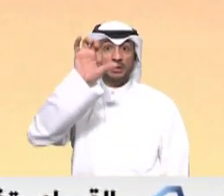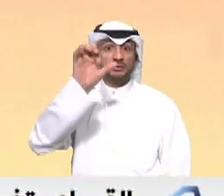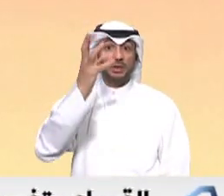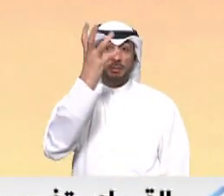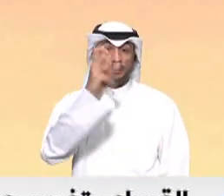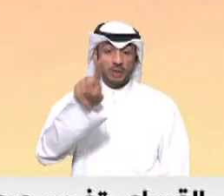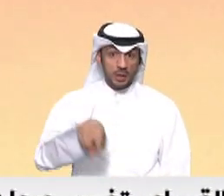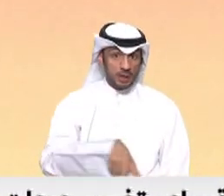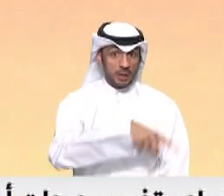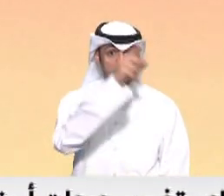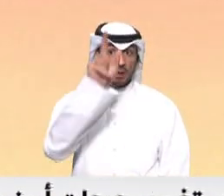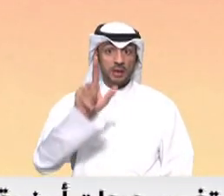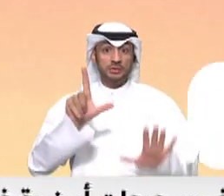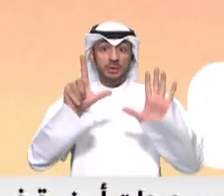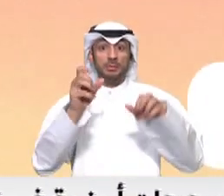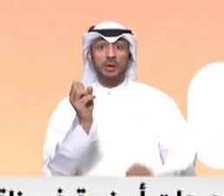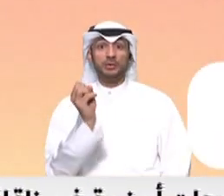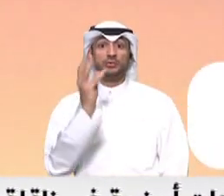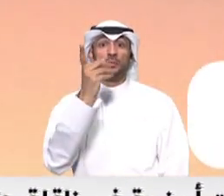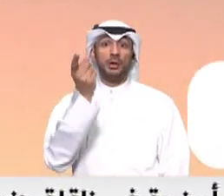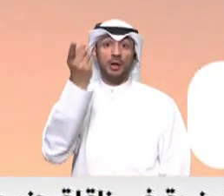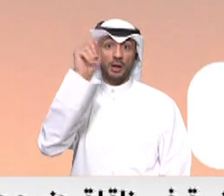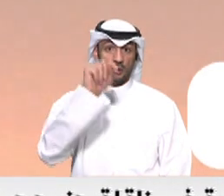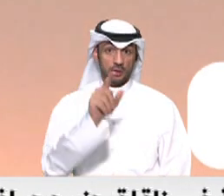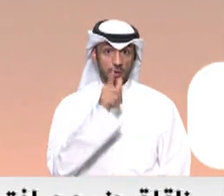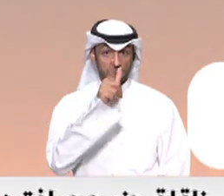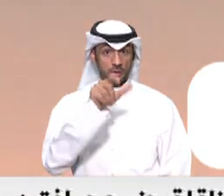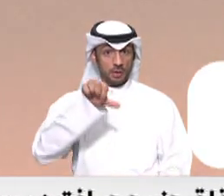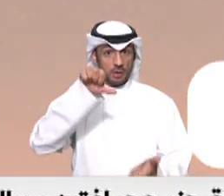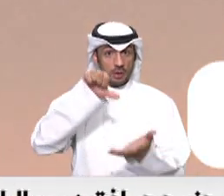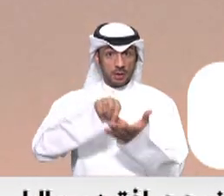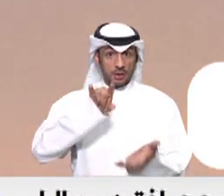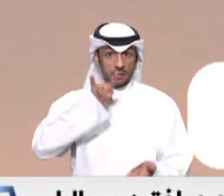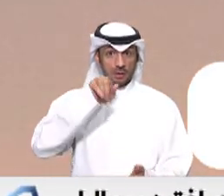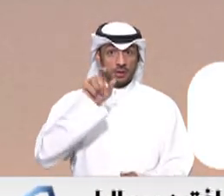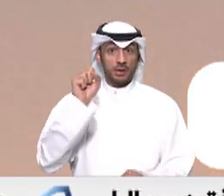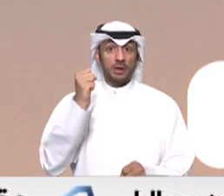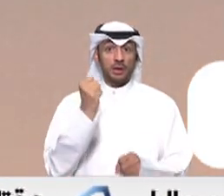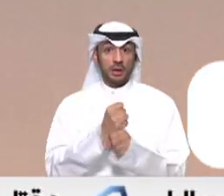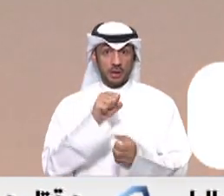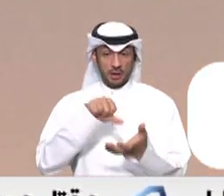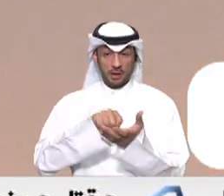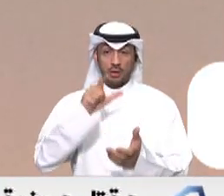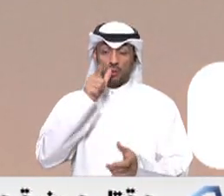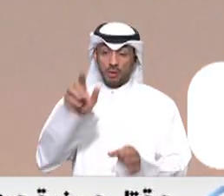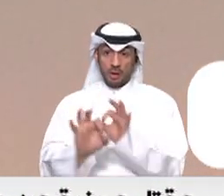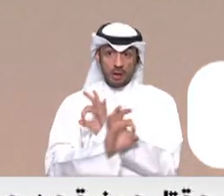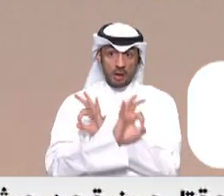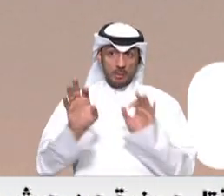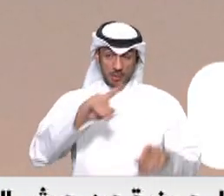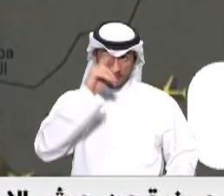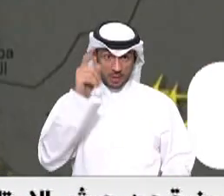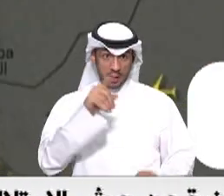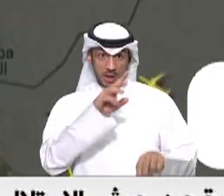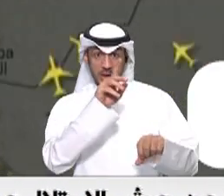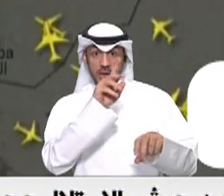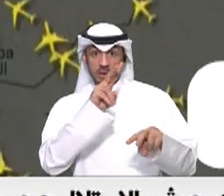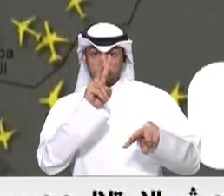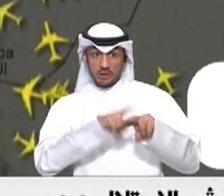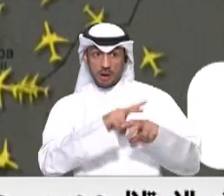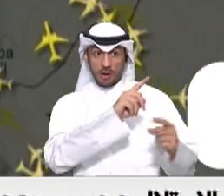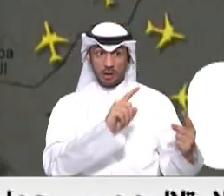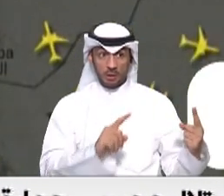الغد في وقت اكدت مصادر ايرانيه ان طهران جاهزه بخطه للرد في حال شن الاحتلال الاسرائيلي